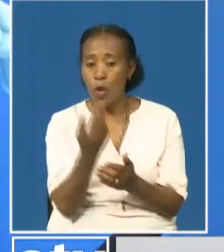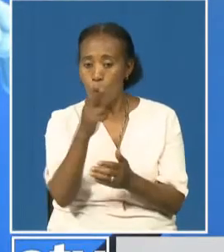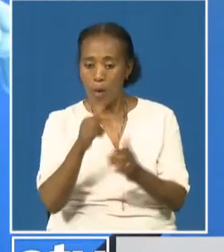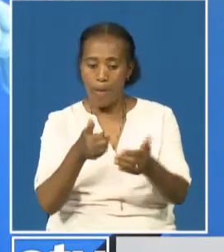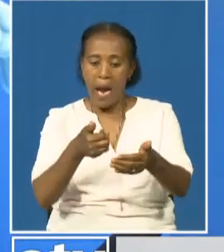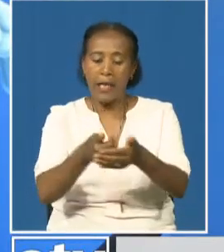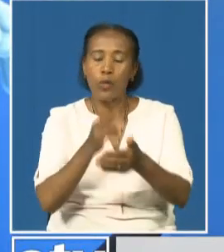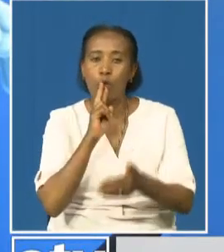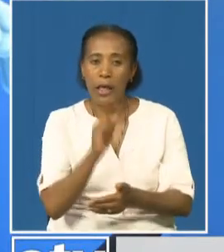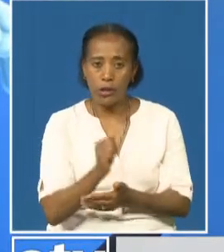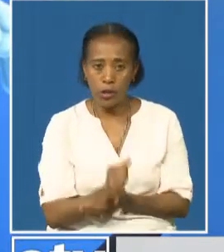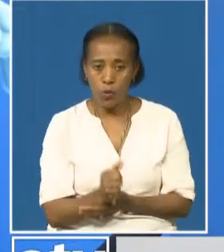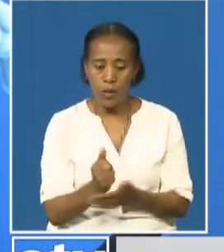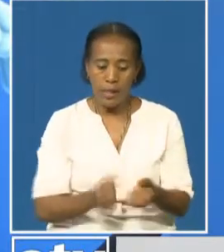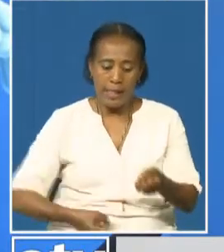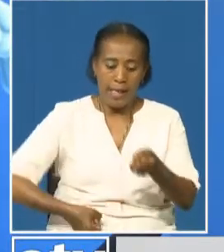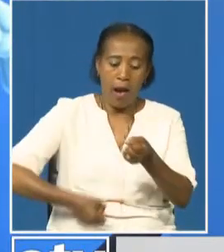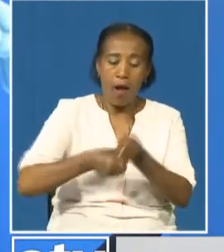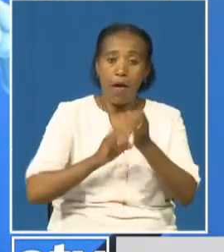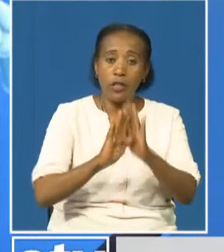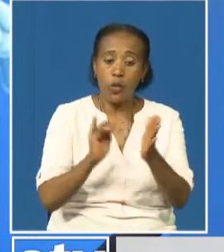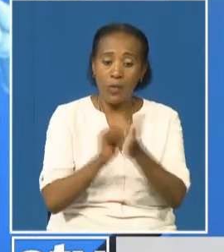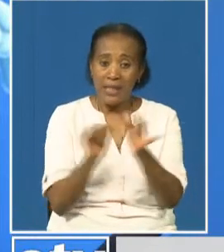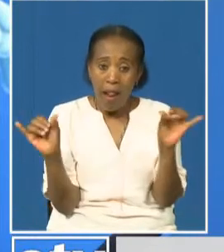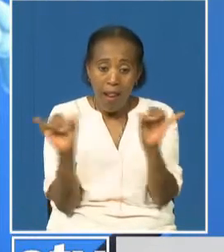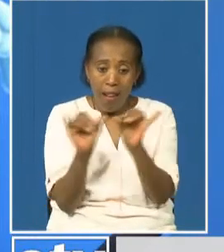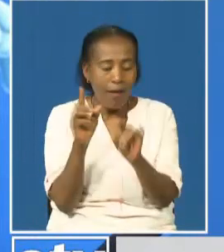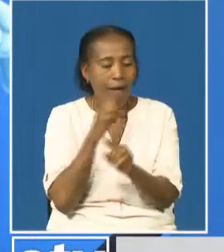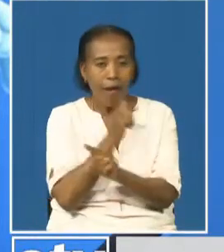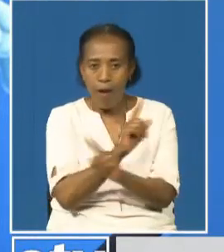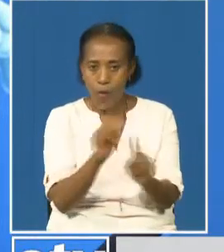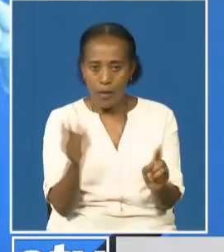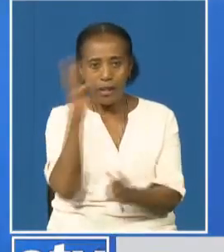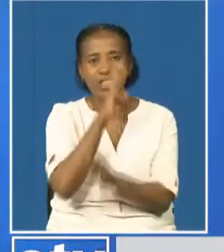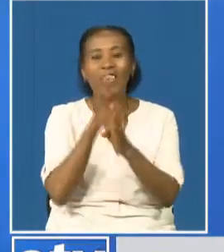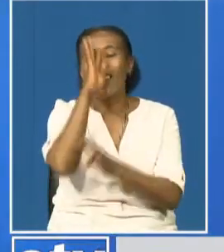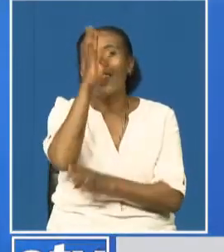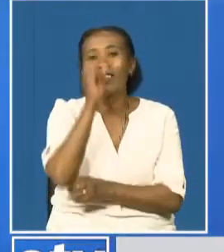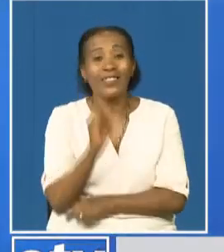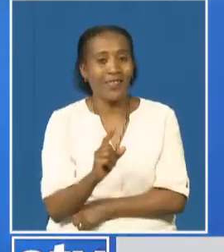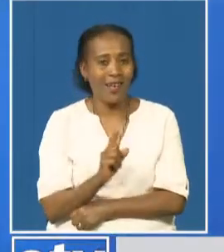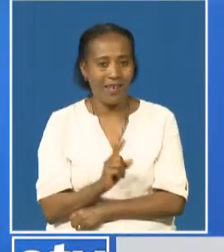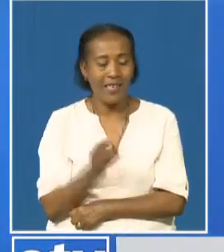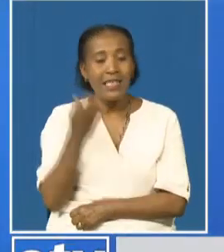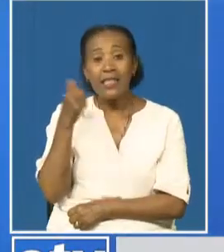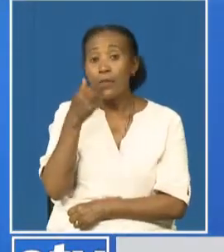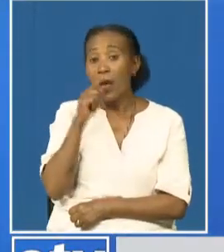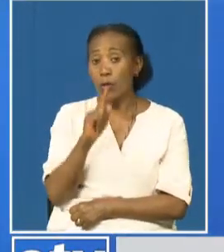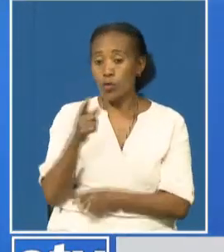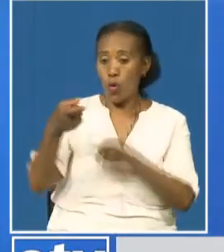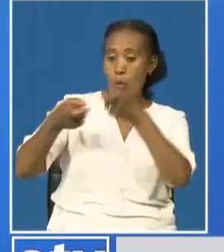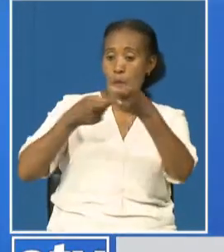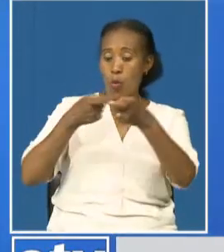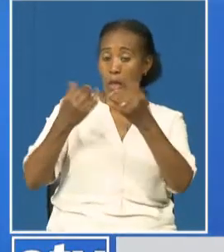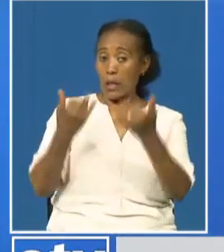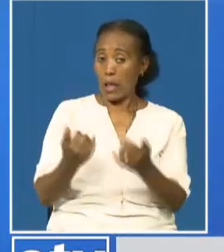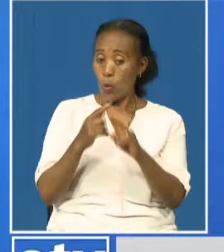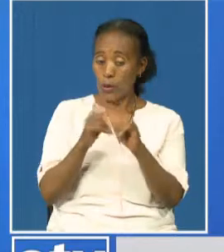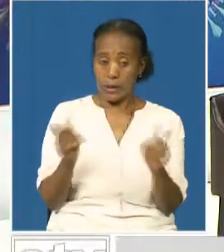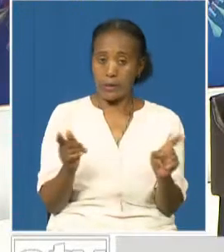ወይም አቅርቦታቸው ድጋፋቸው በዛ ልክ ካልሆነ ችግር ይፈጠራል። ቀደም ያሉት መቆጣጣር ግን